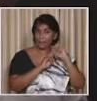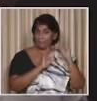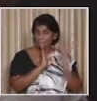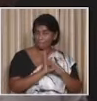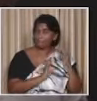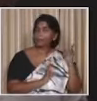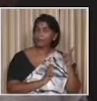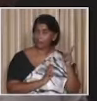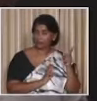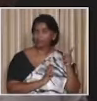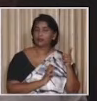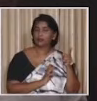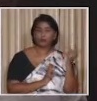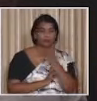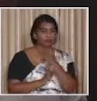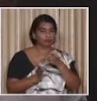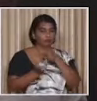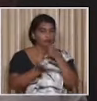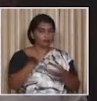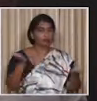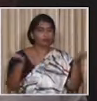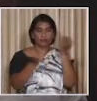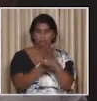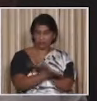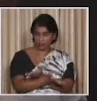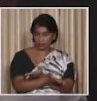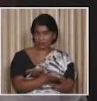මැතිතුමත් අත්සන් කරපු ගිවිසුම